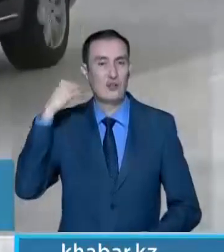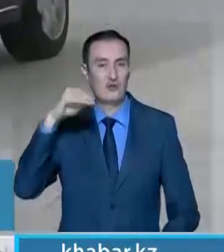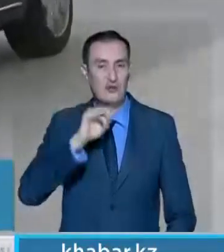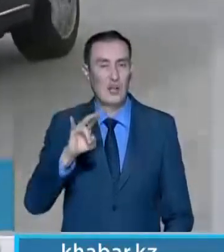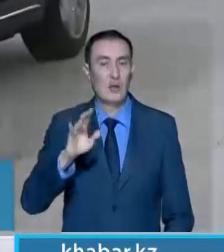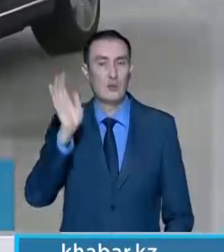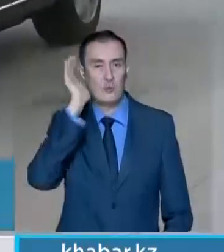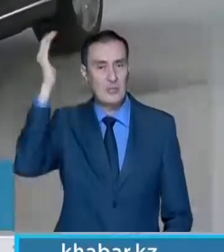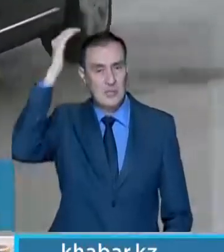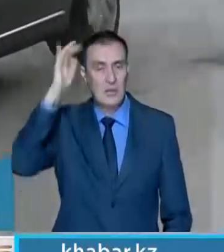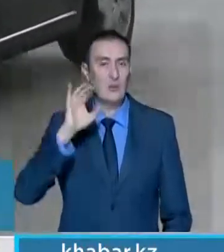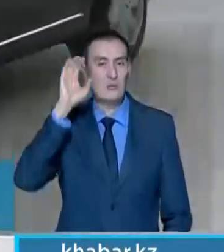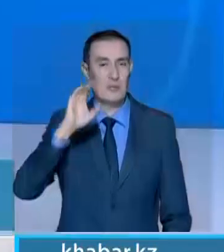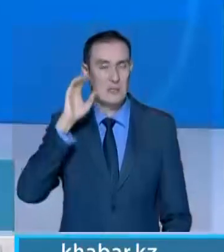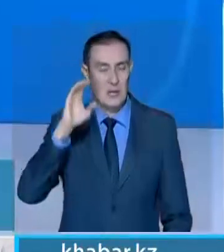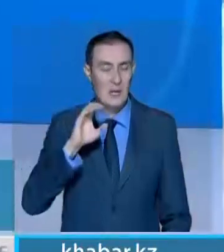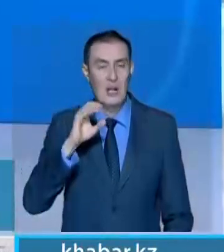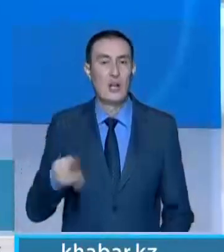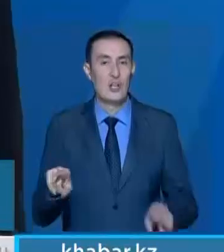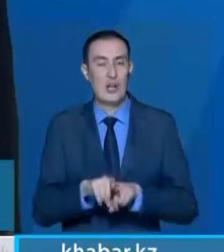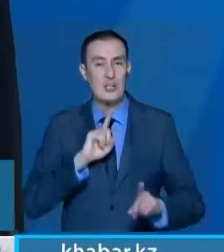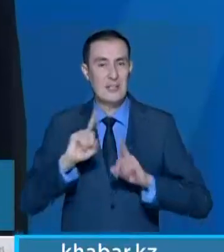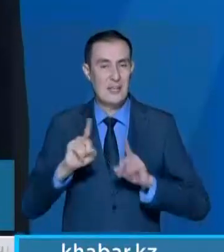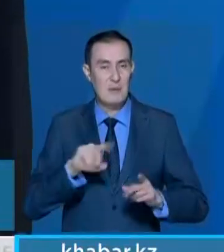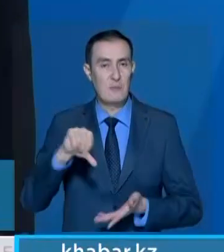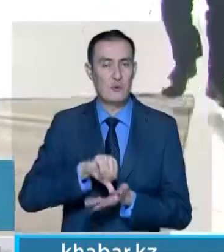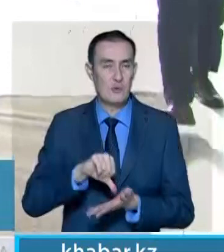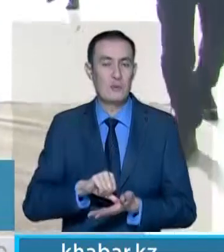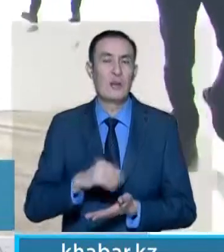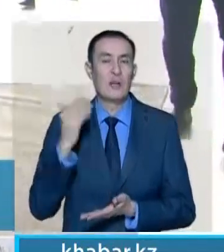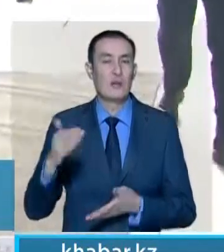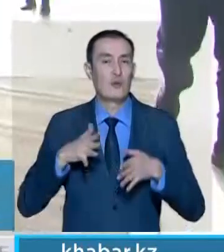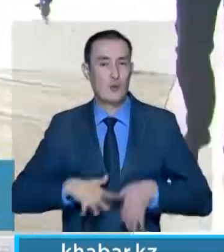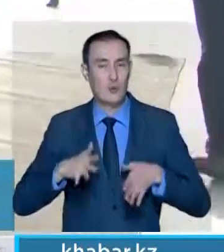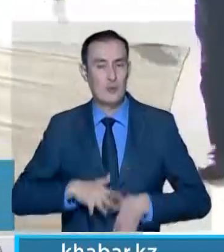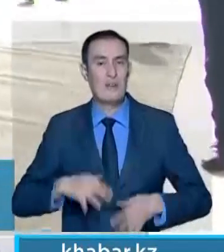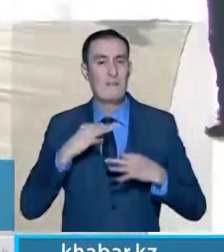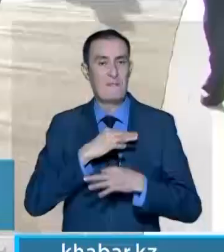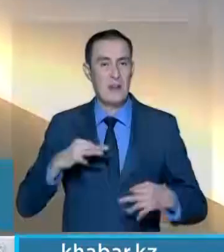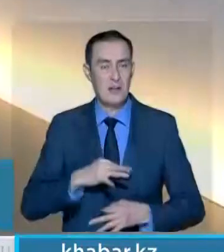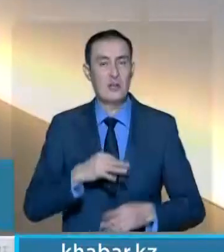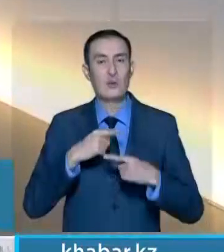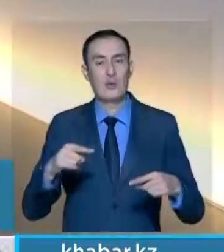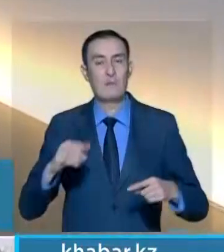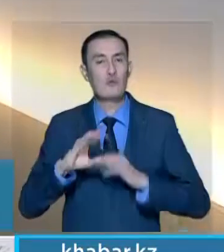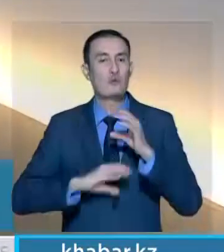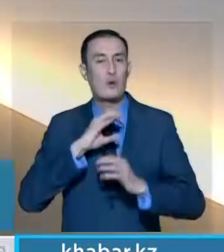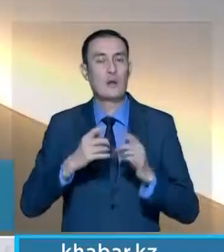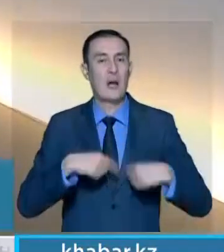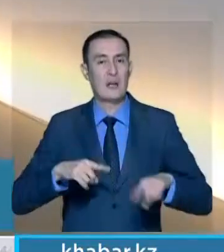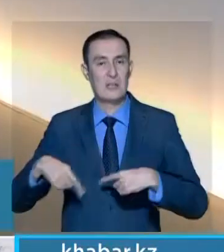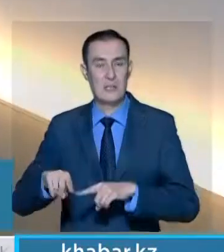Таджикистана, Туркменистана и Узбекистана. Также на саммите присутствуют представители Грузии, Венгрии и ряда международных